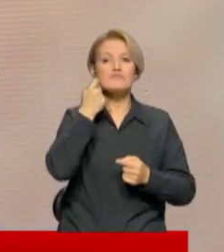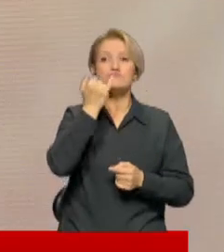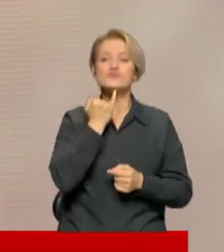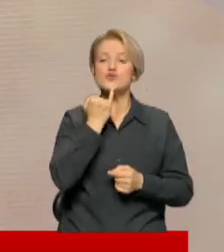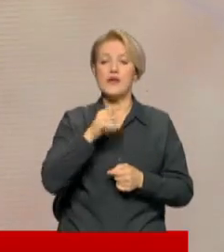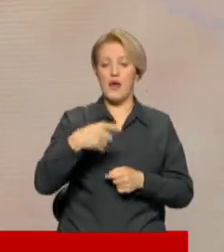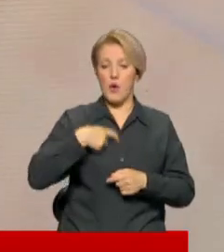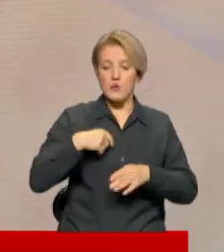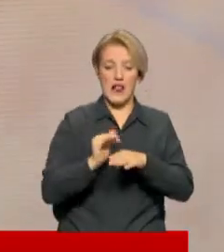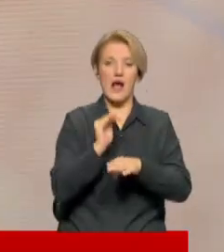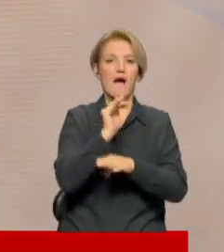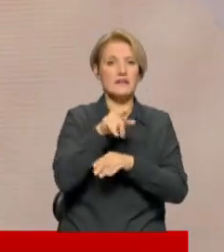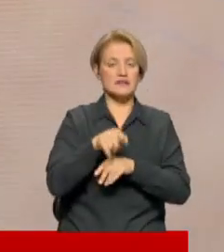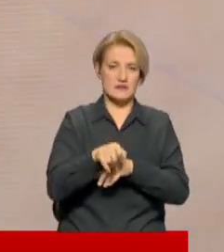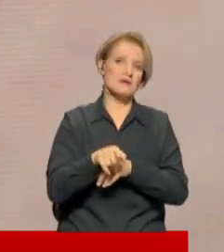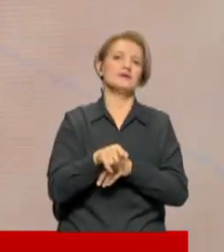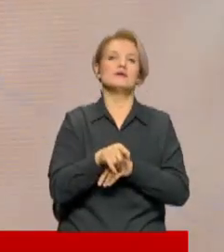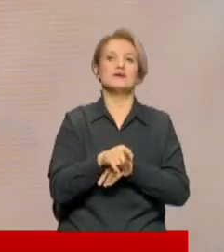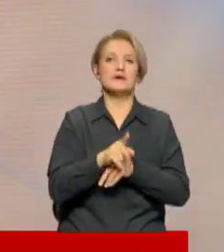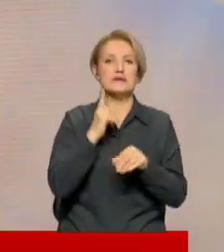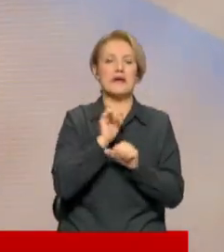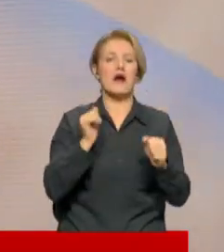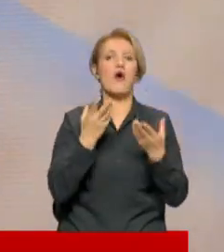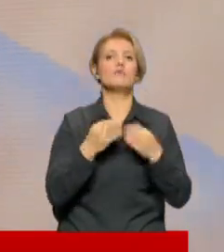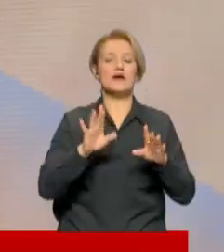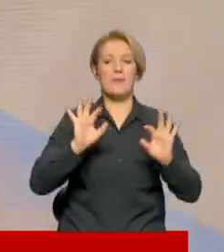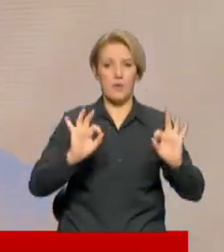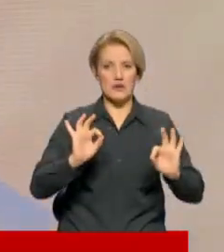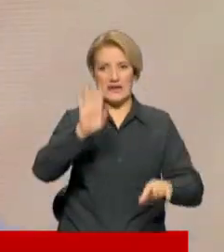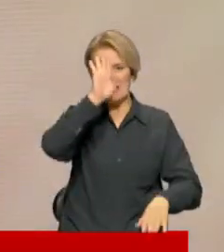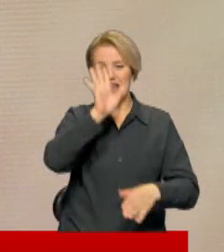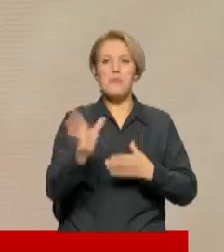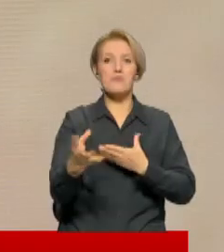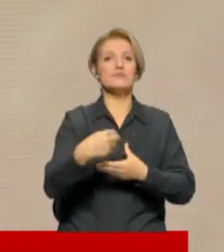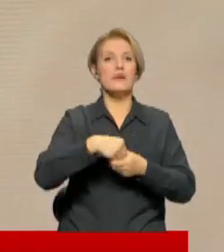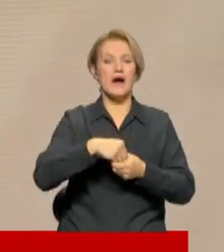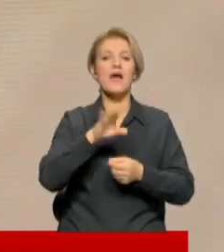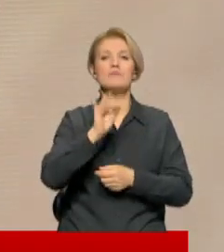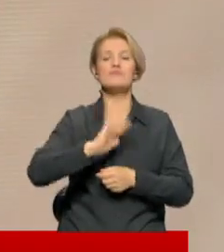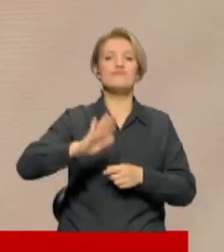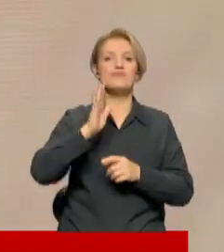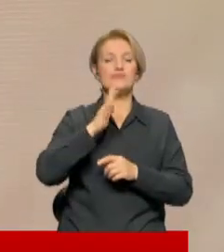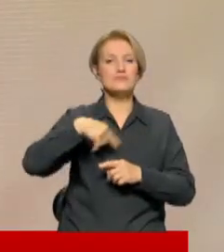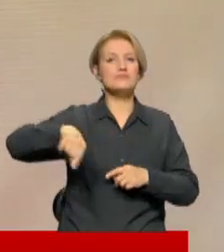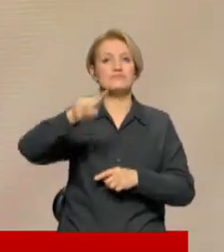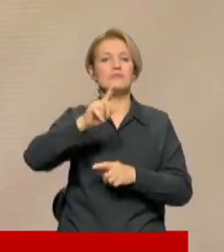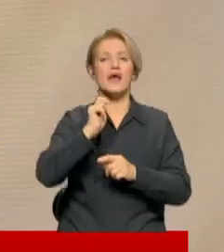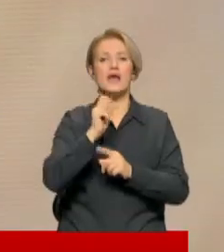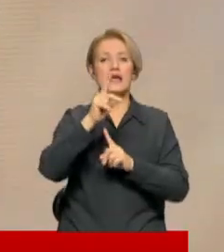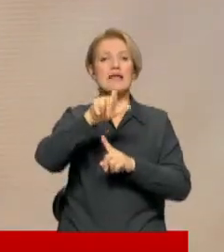Özel hayatını ihlal etmeyeceğine hükmetti Böylece İstanbul'da taksi kamerası